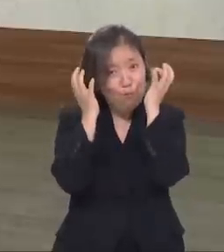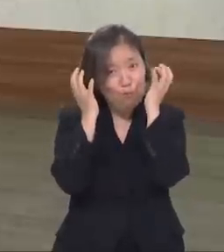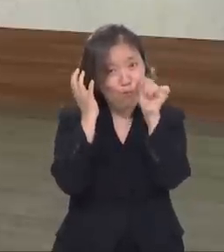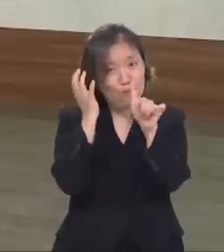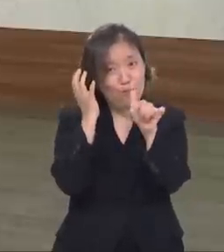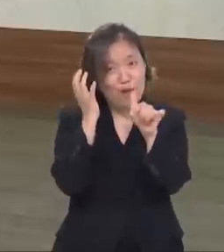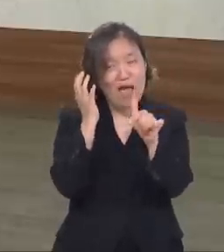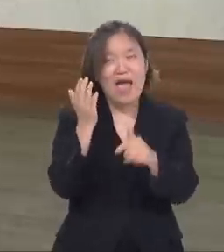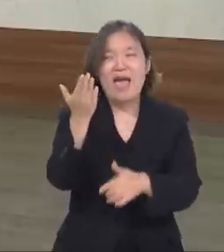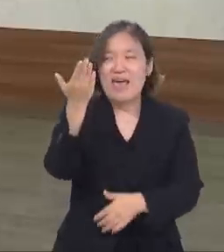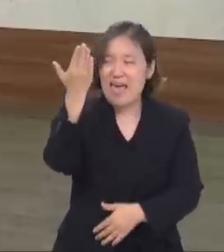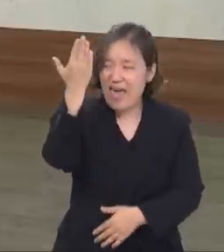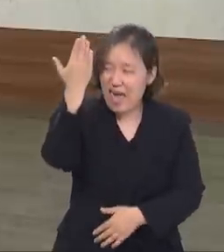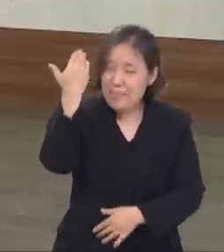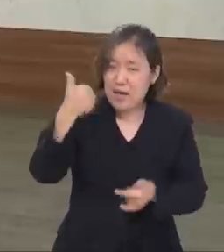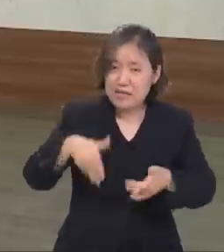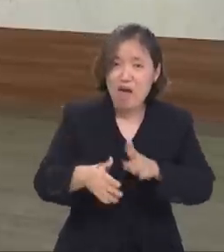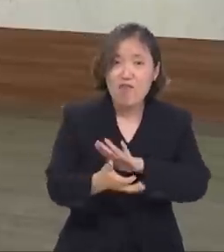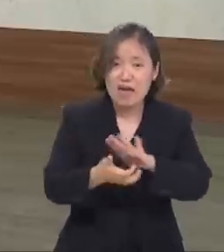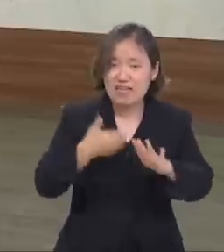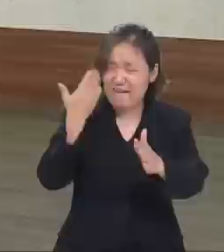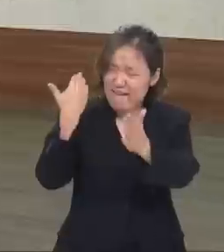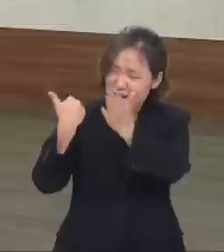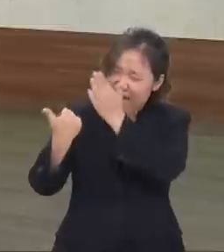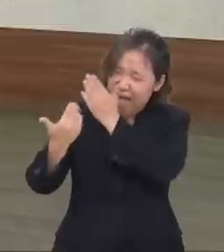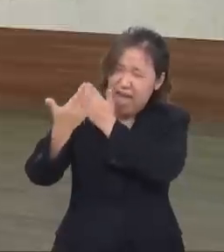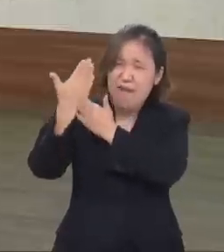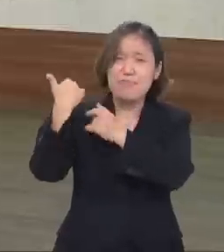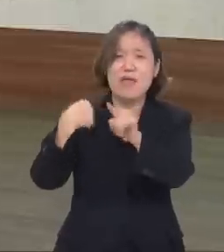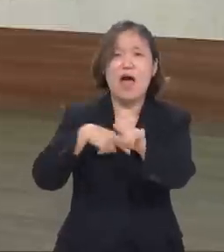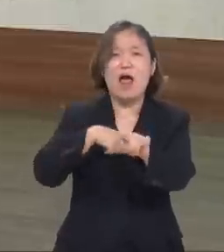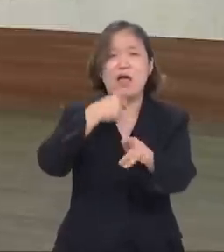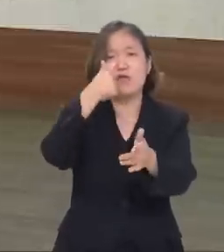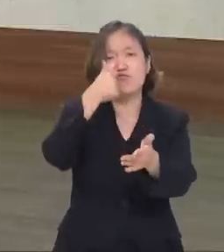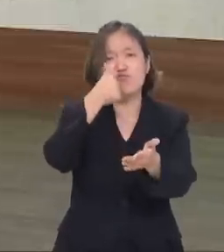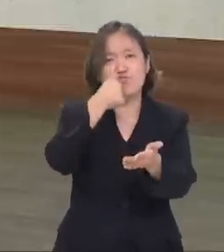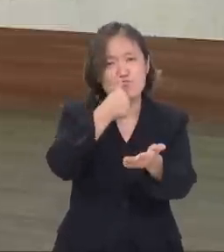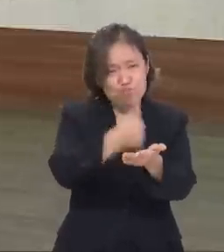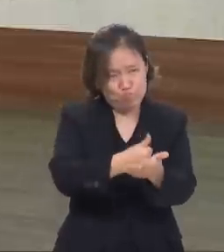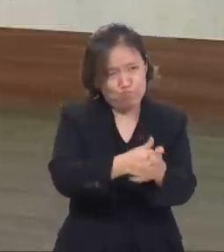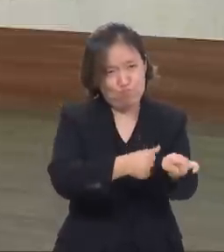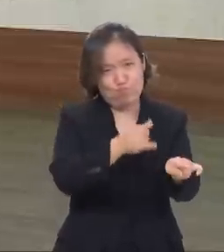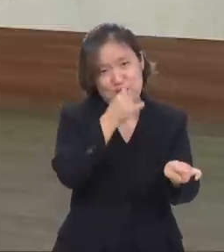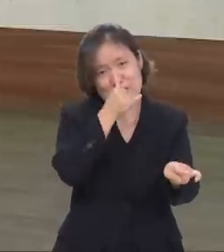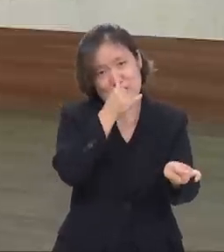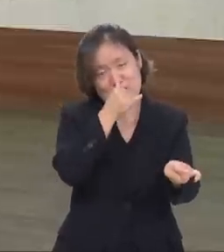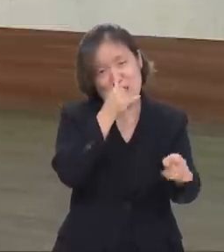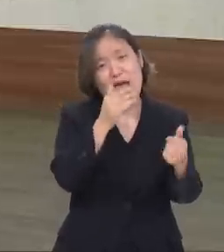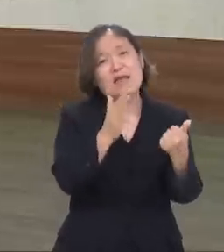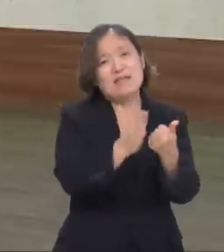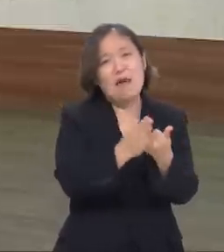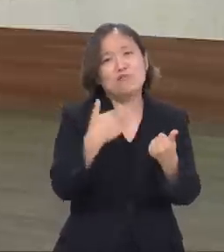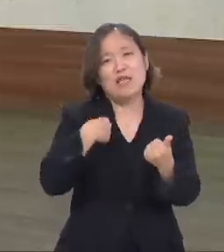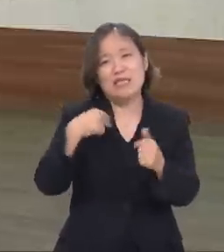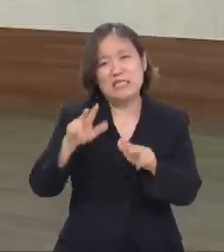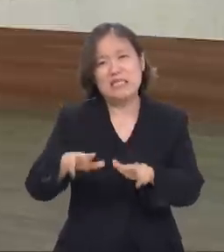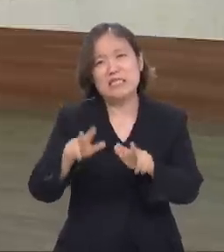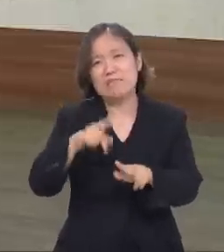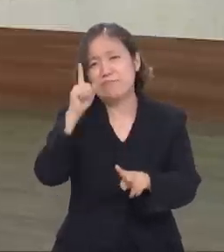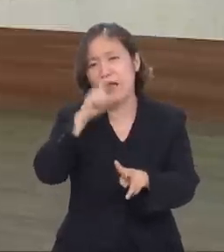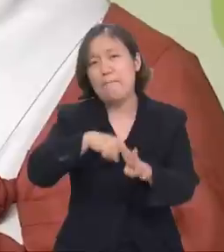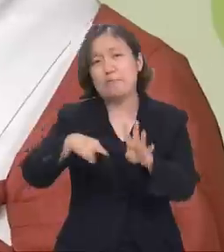아마도 머나먼 과거 전생이 지었던 아주 무거운 죄업이 있었기 때문에 받아야 할